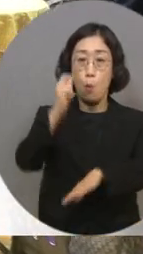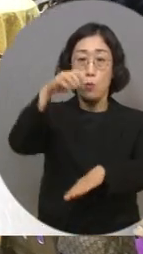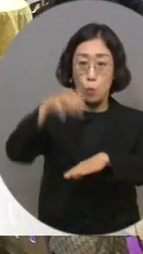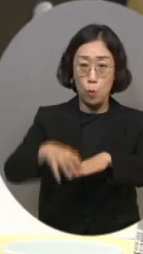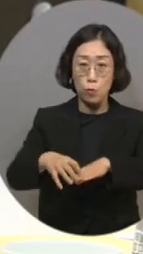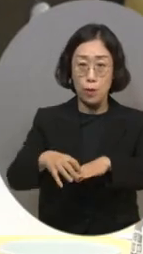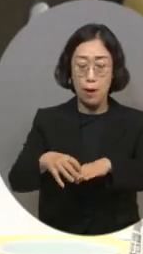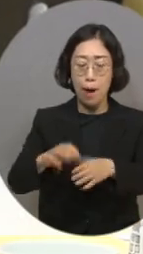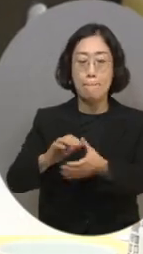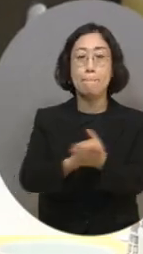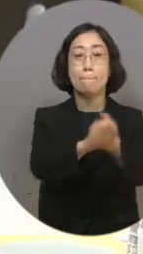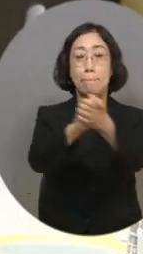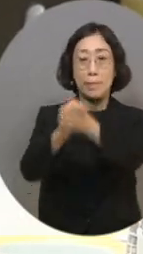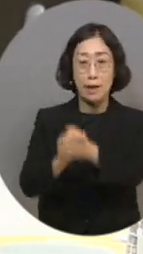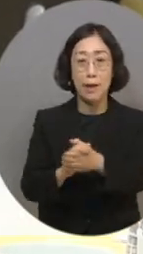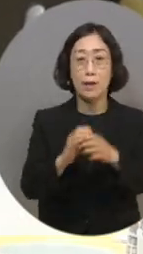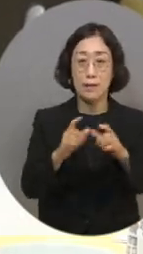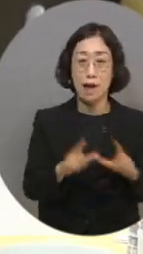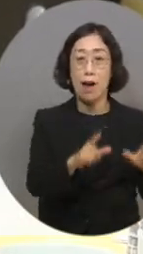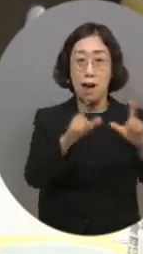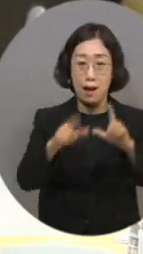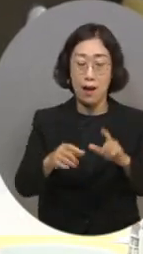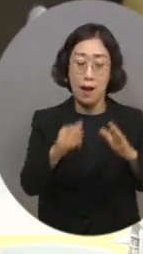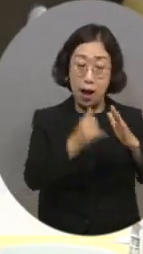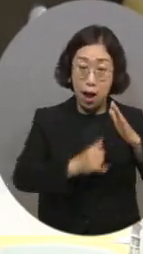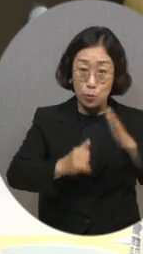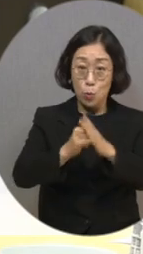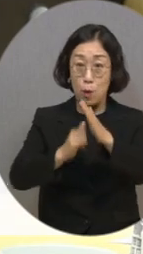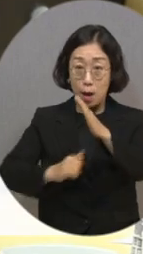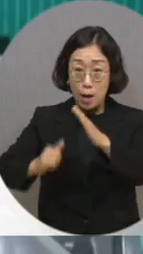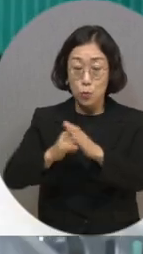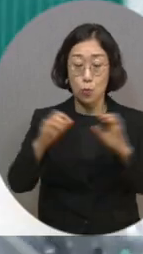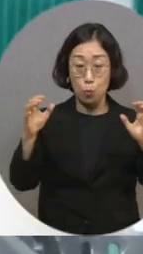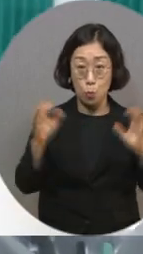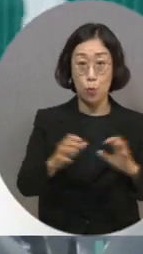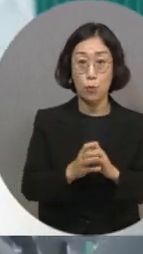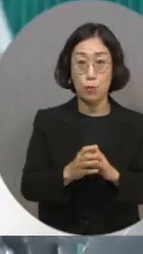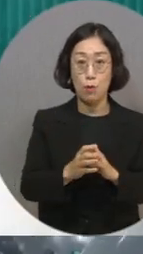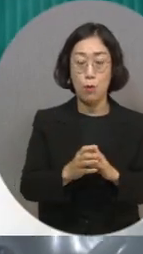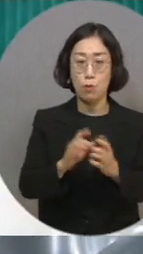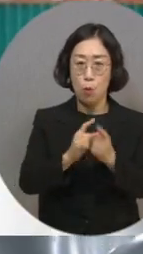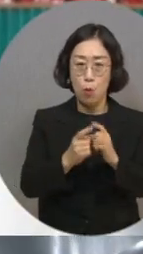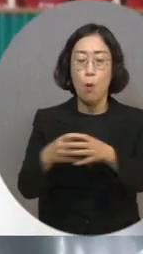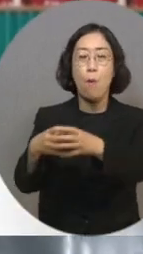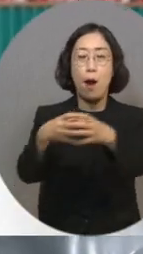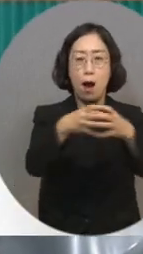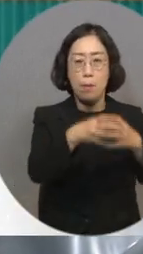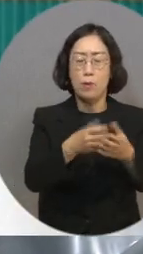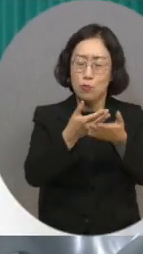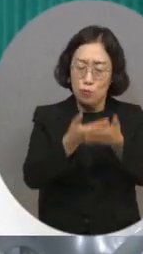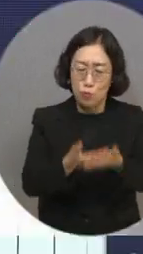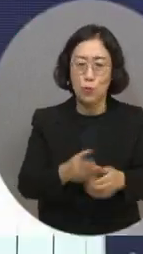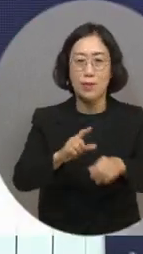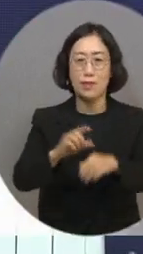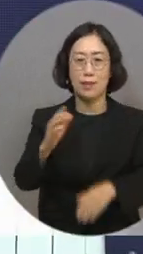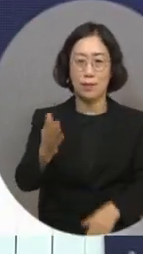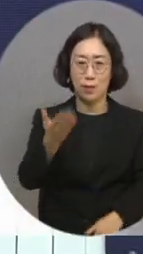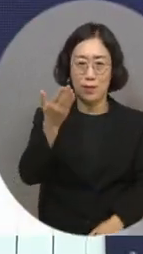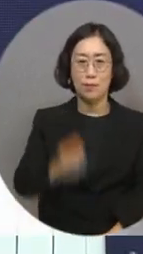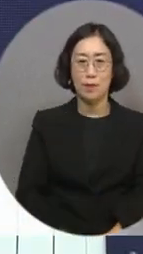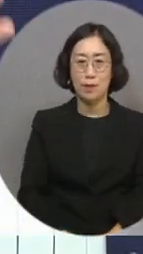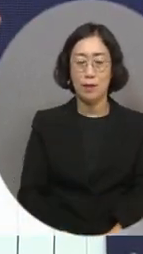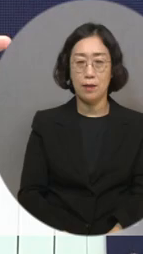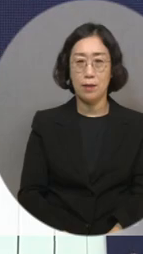일원으로서 가족들이 다시 한번 하나로 모여 상호 소통하고 화합할 수 있는 소중한 시간이었습니다.